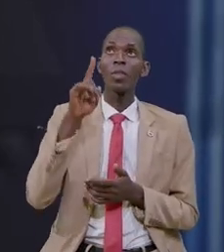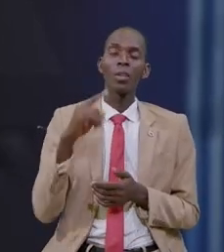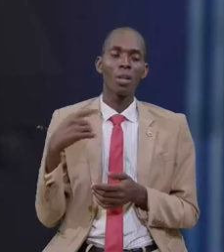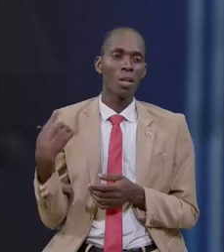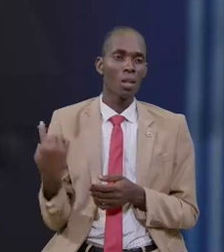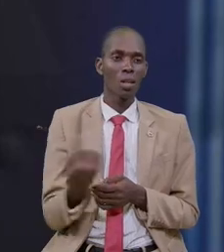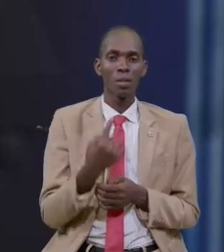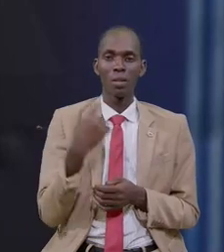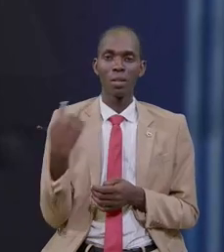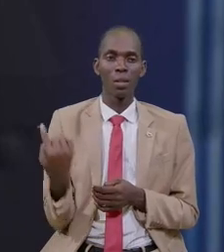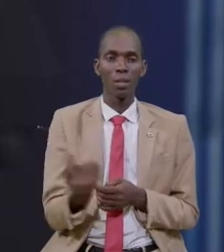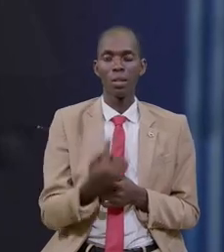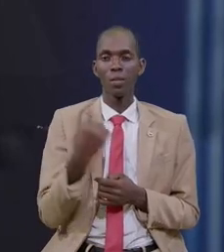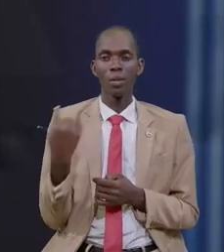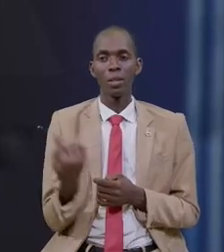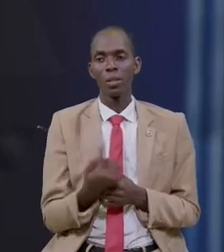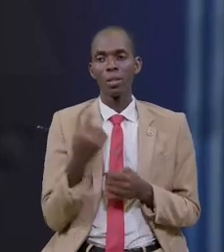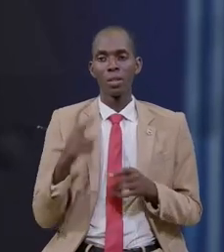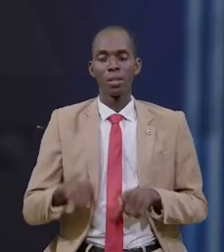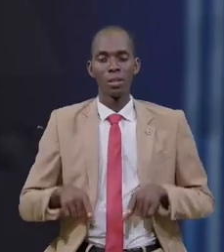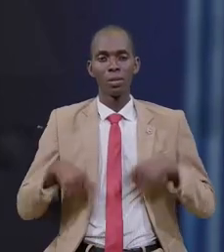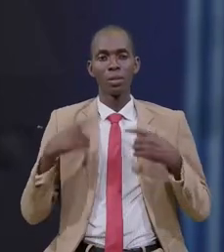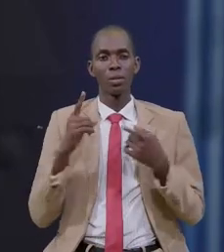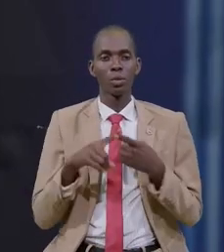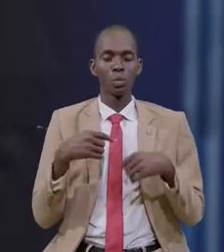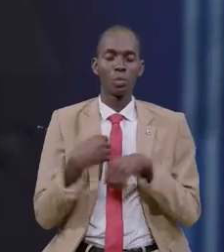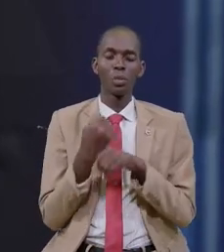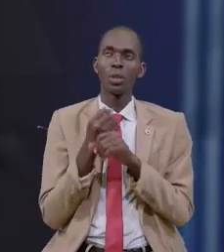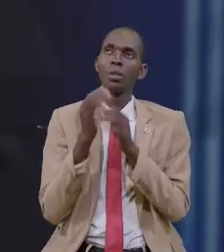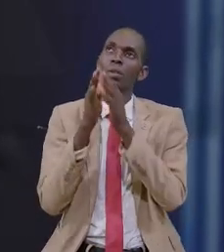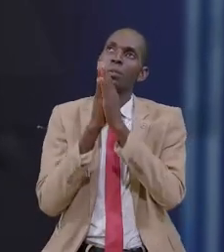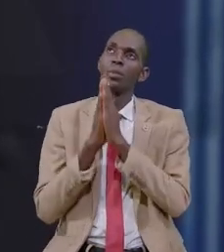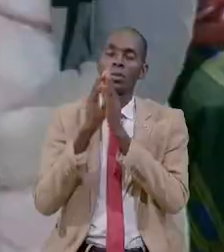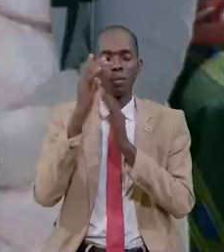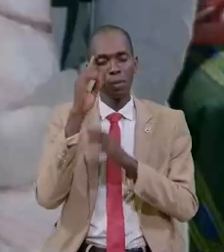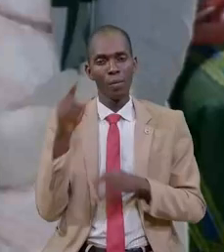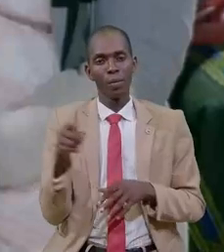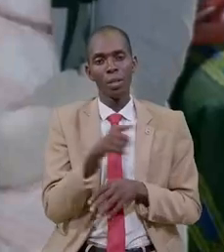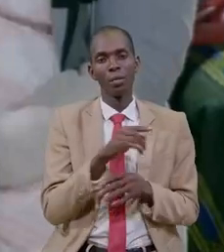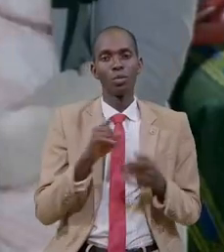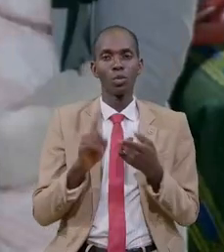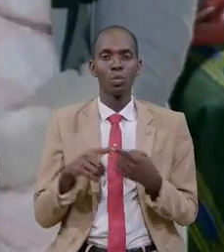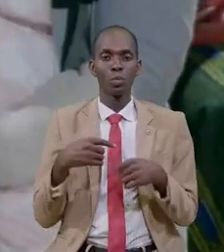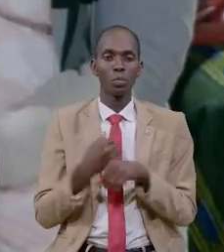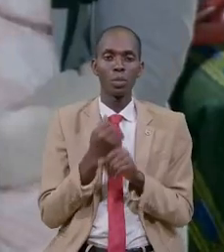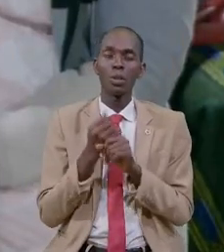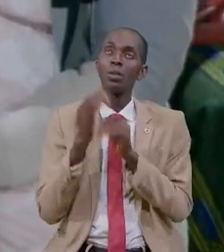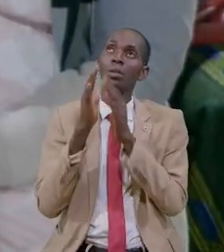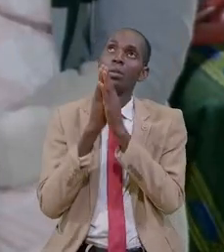Étant toujours vivant pour intercéder en leur faveur.